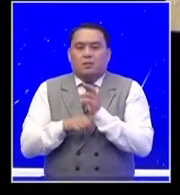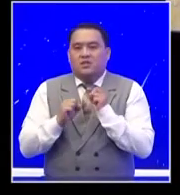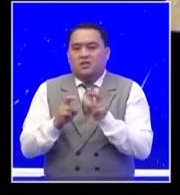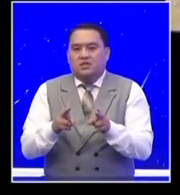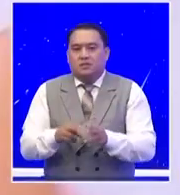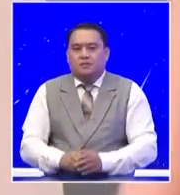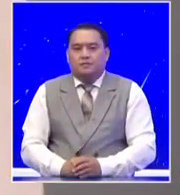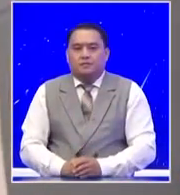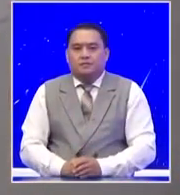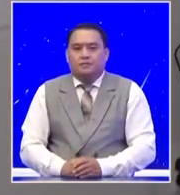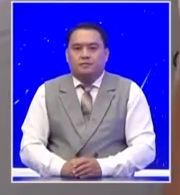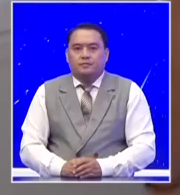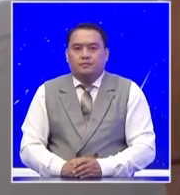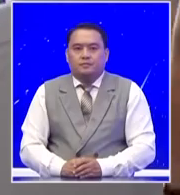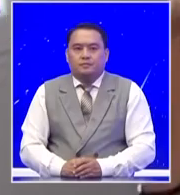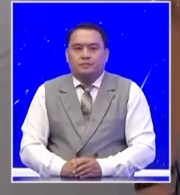безопасность.